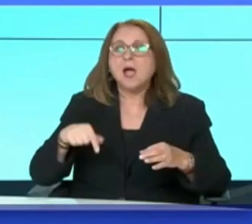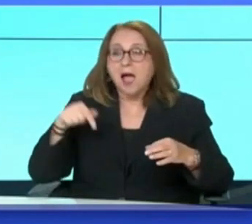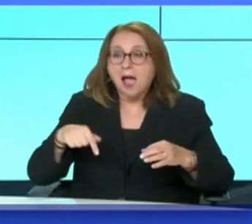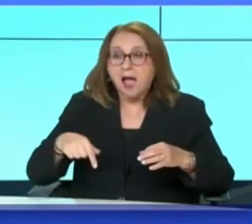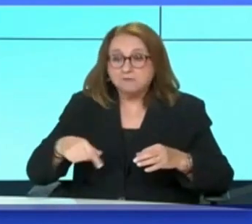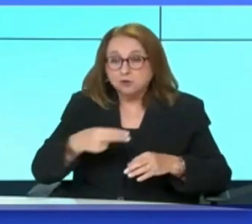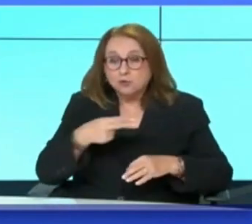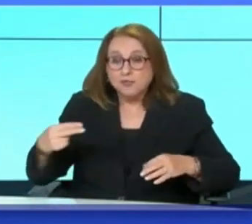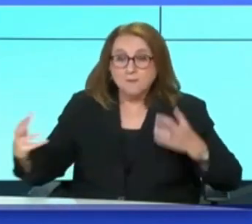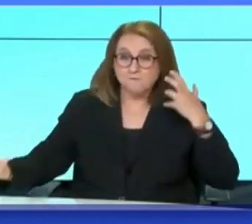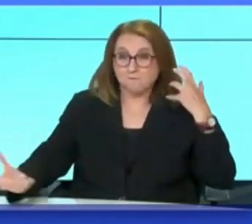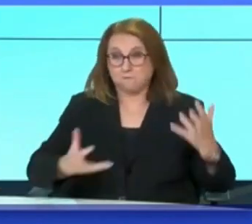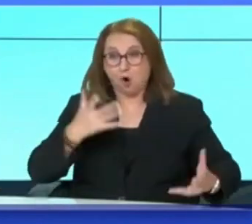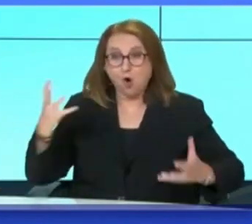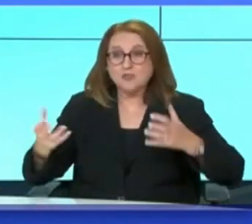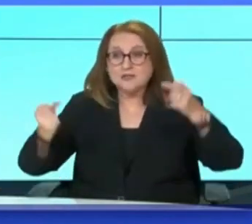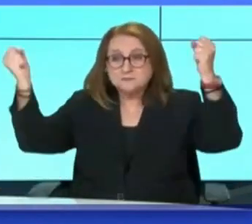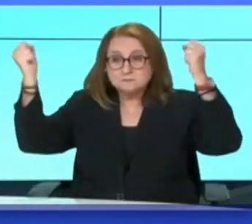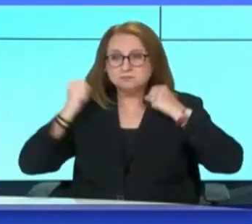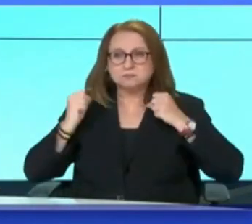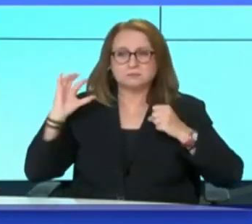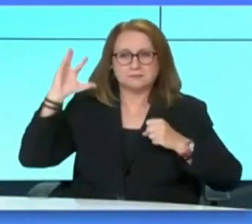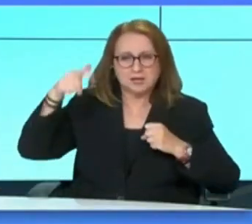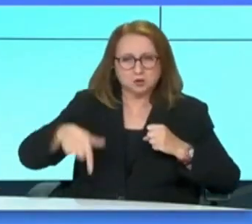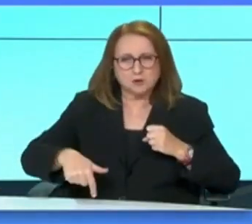πρέπει να μετατραπεί σε θετική δύναμη αλλαγής.